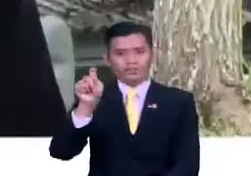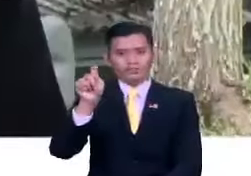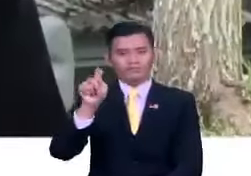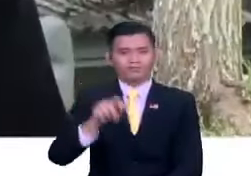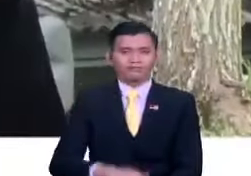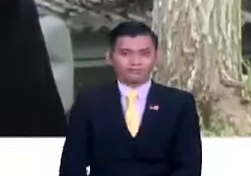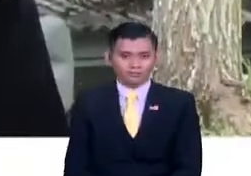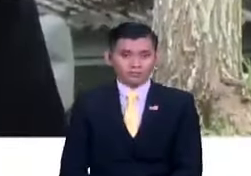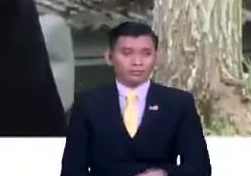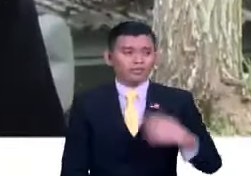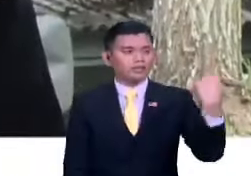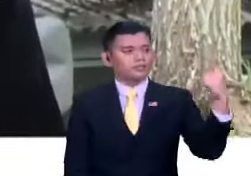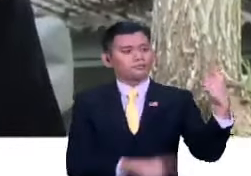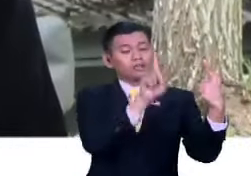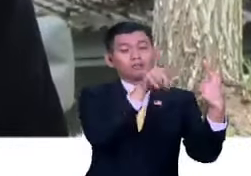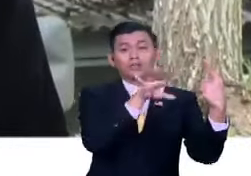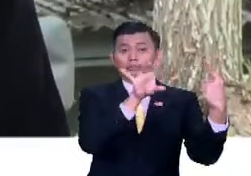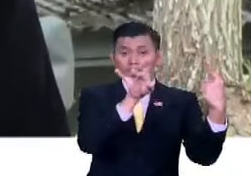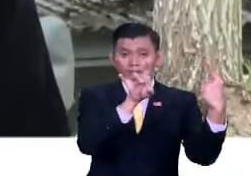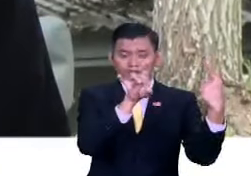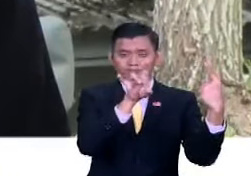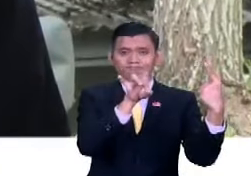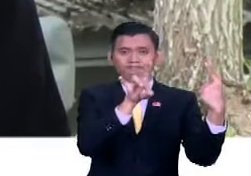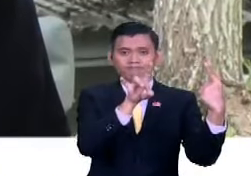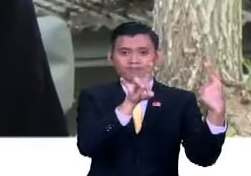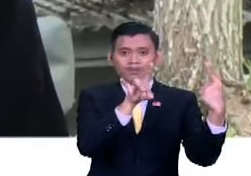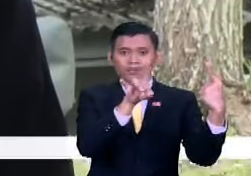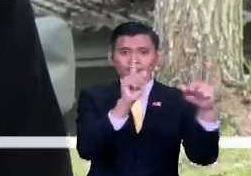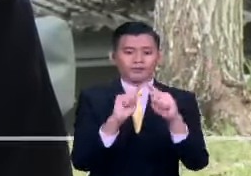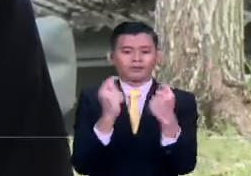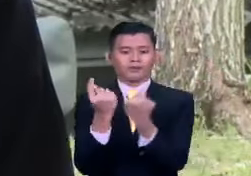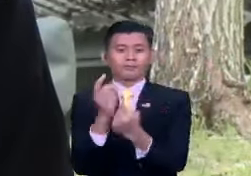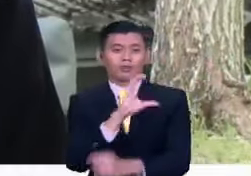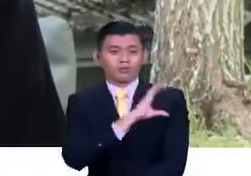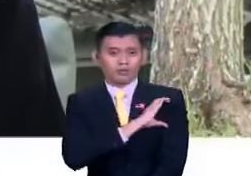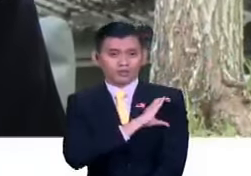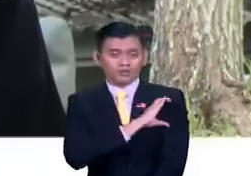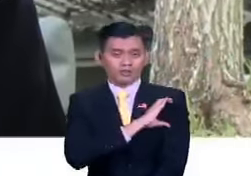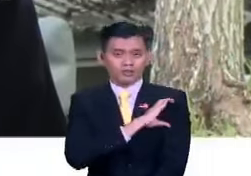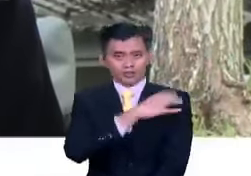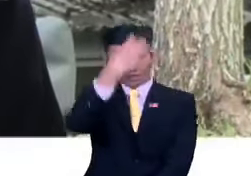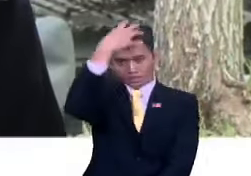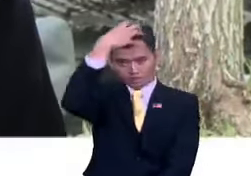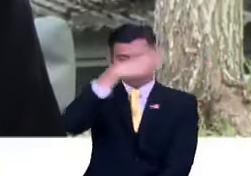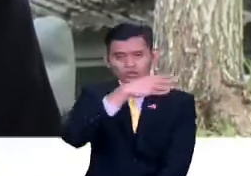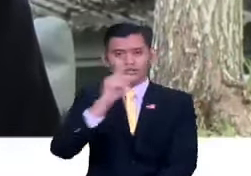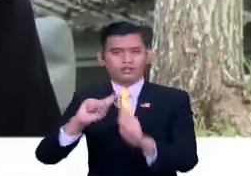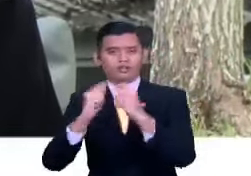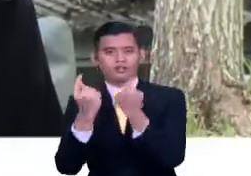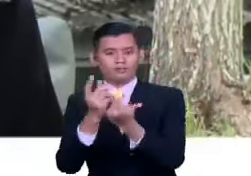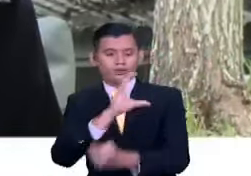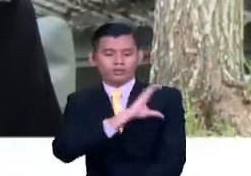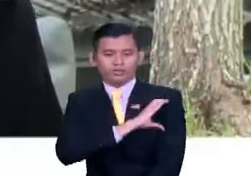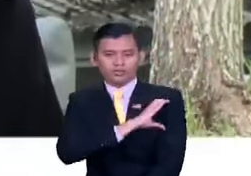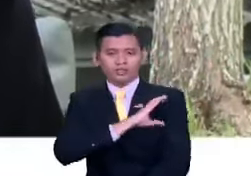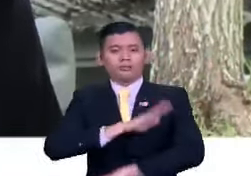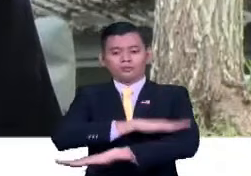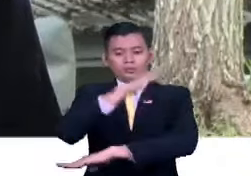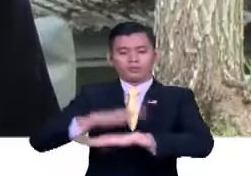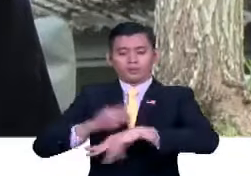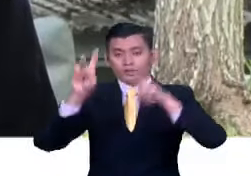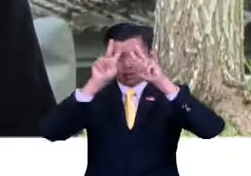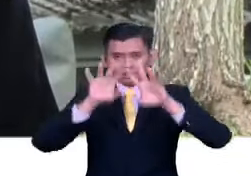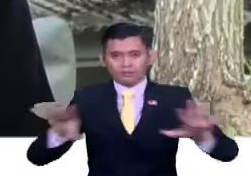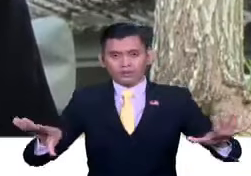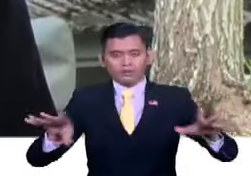Dan pada 11 Ogos, JSJ IPK Selangor bersama dengan AMLA Bukit Aman